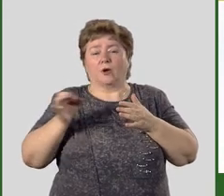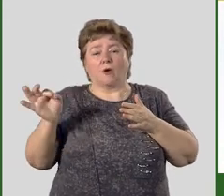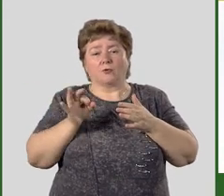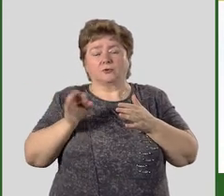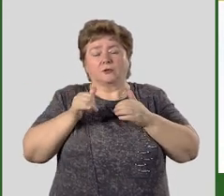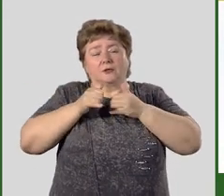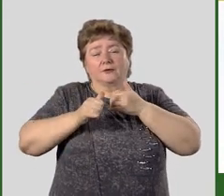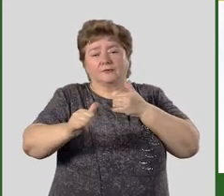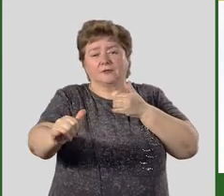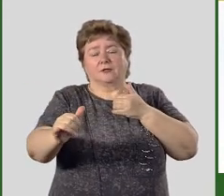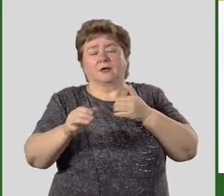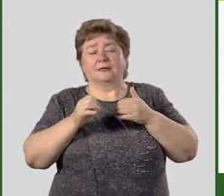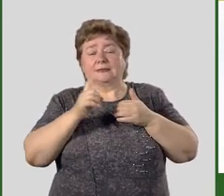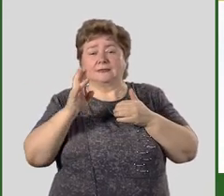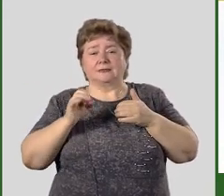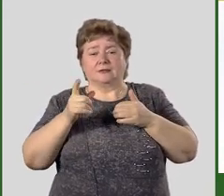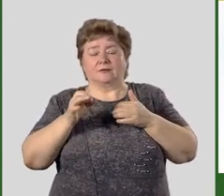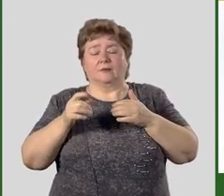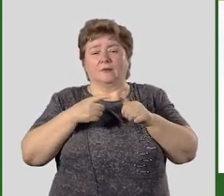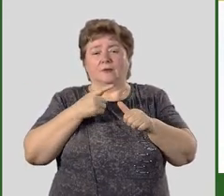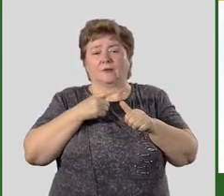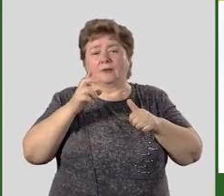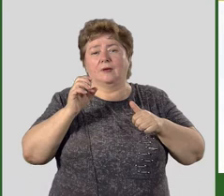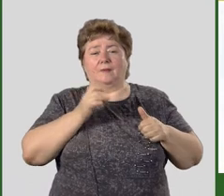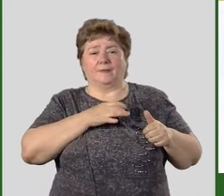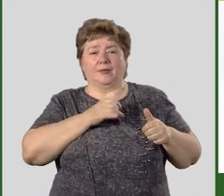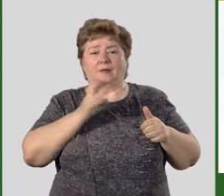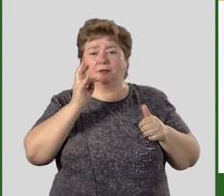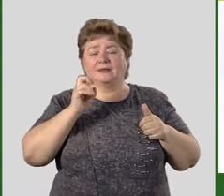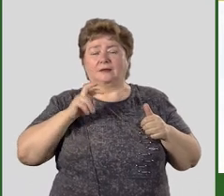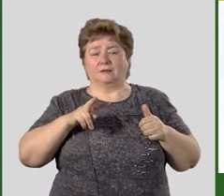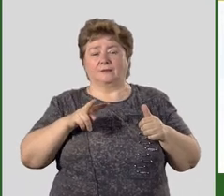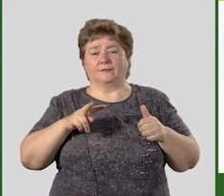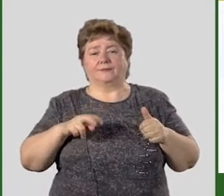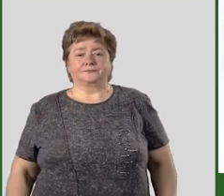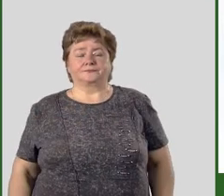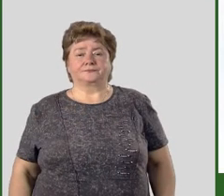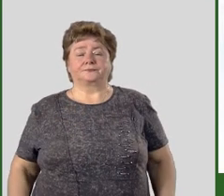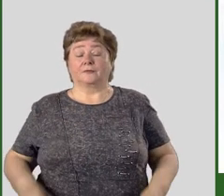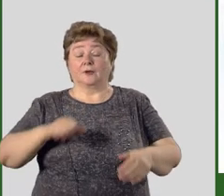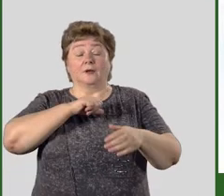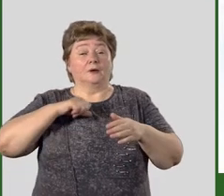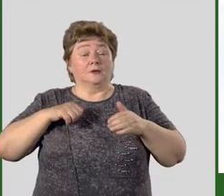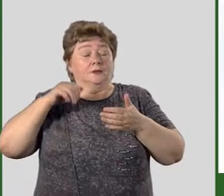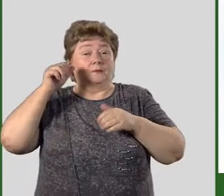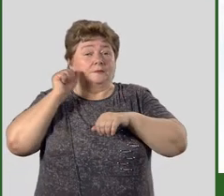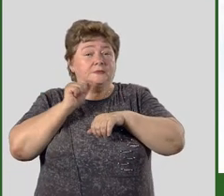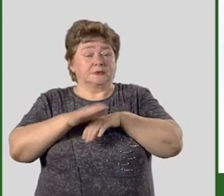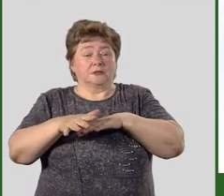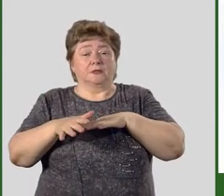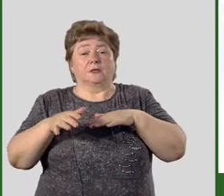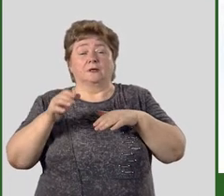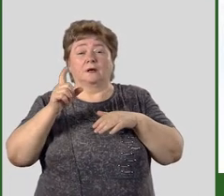а вытекает из него под названием Белый Нил. В самом центре